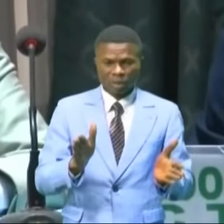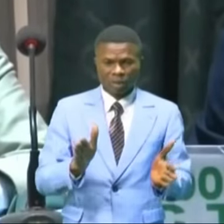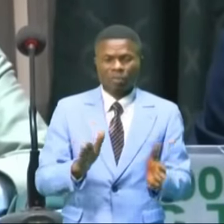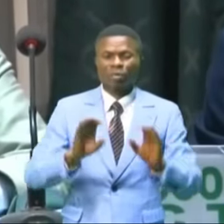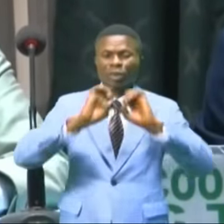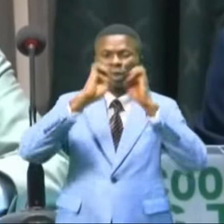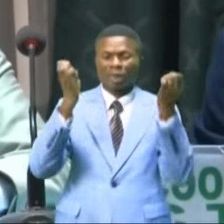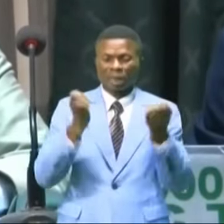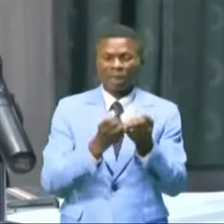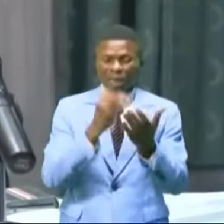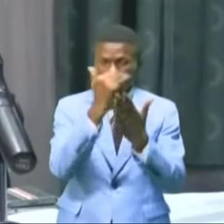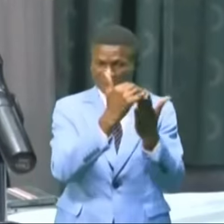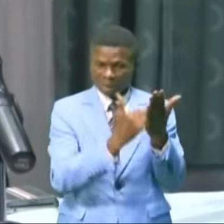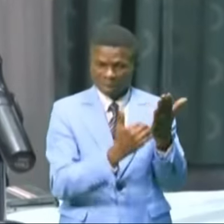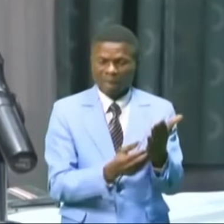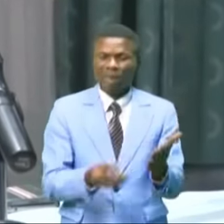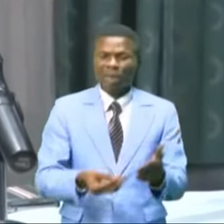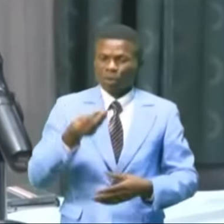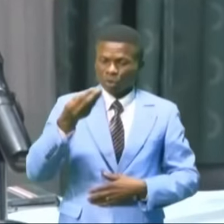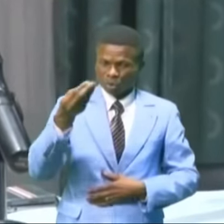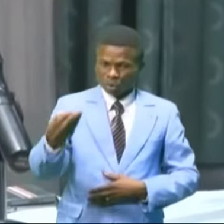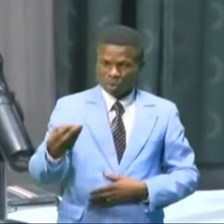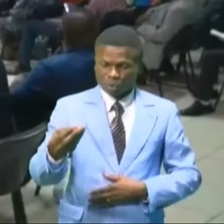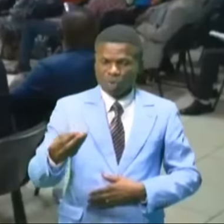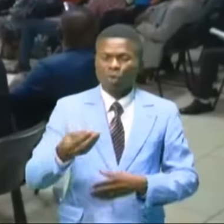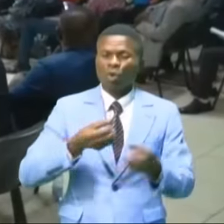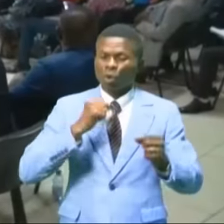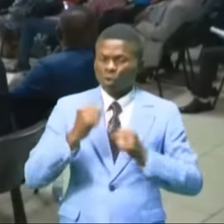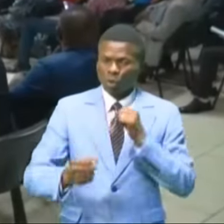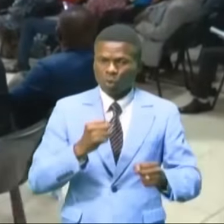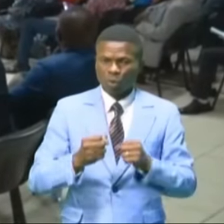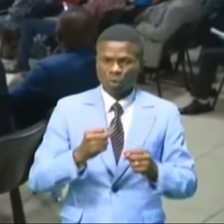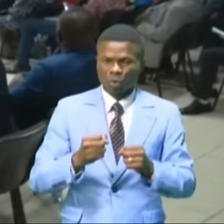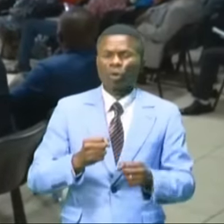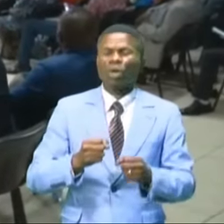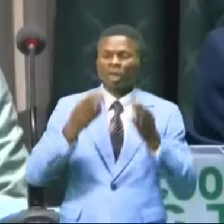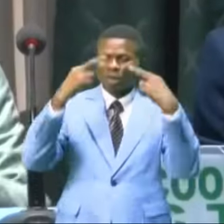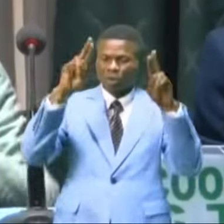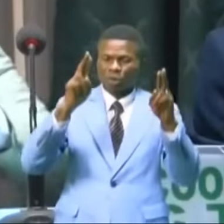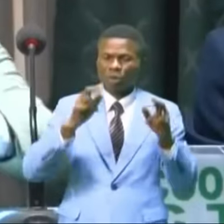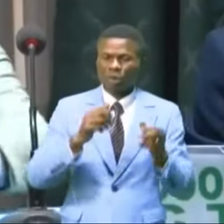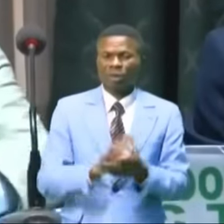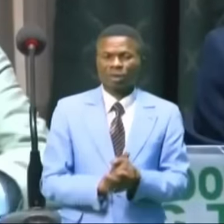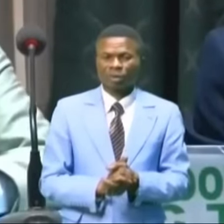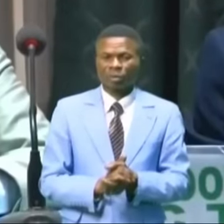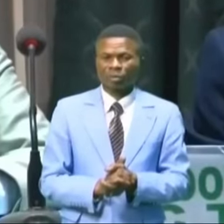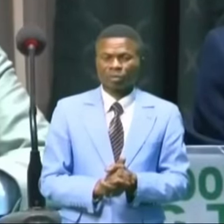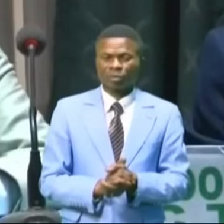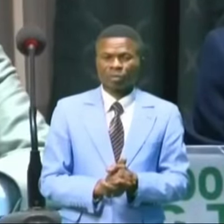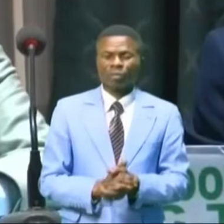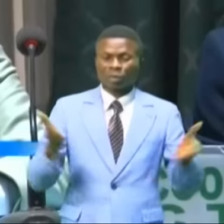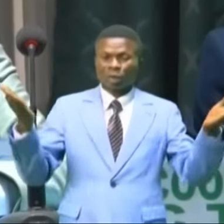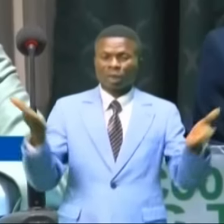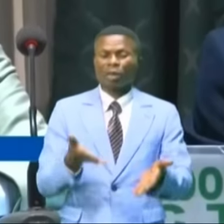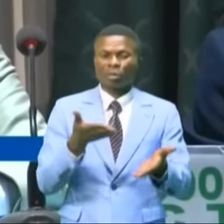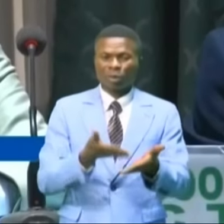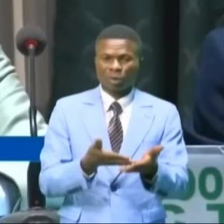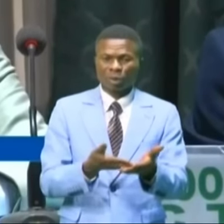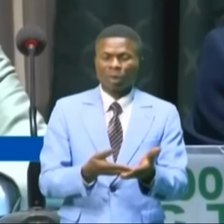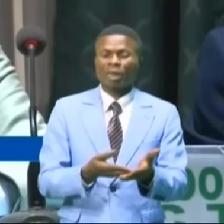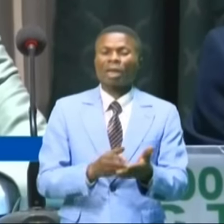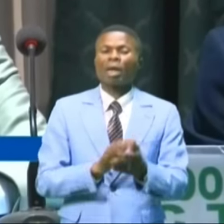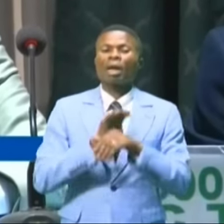entreprises concernées doivent fournir des gros efforts afin d'un aboutissement heureux. La présente séance